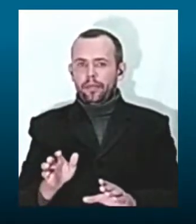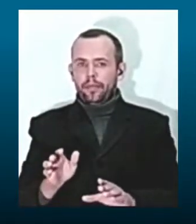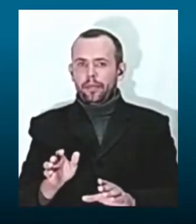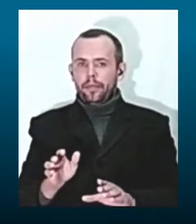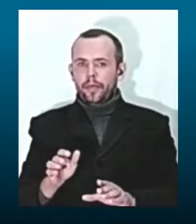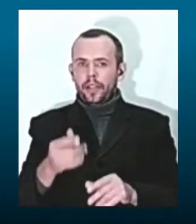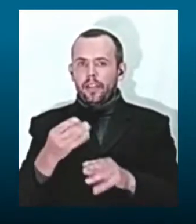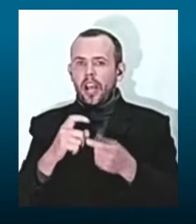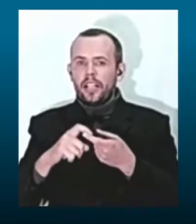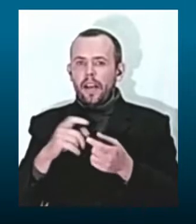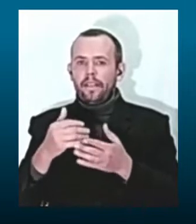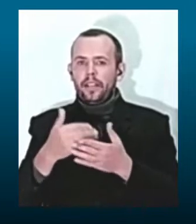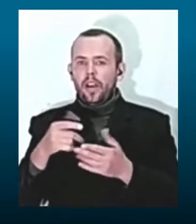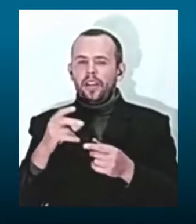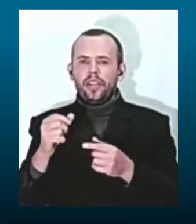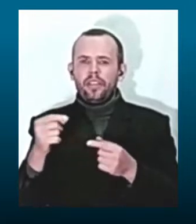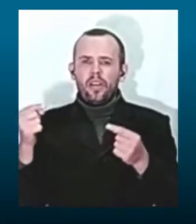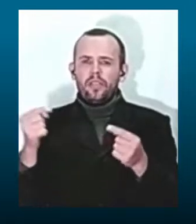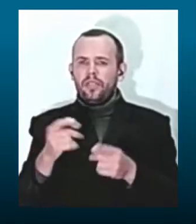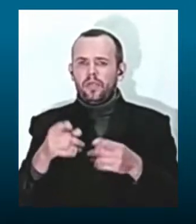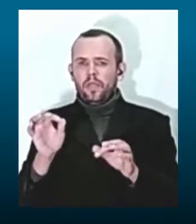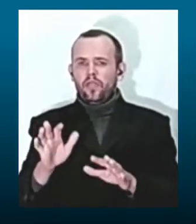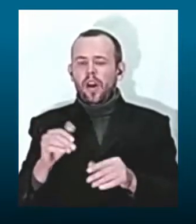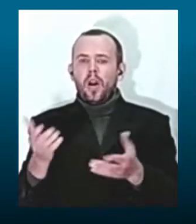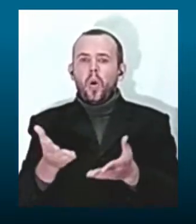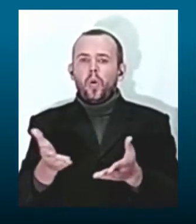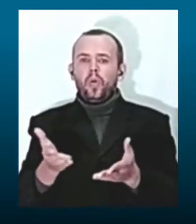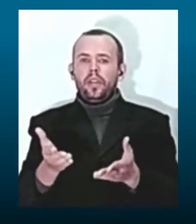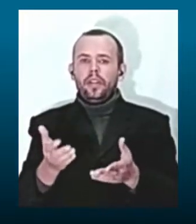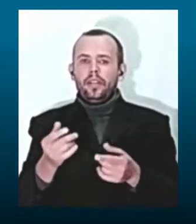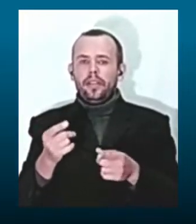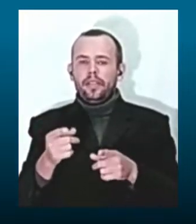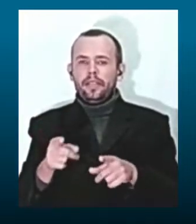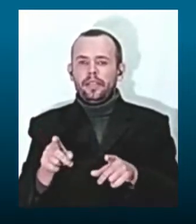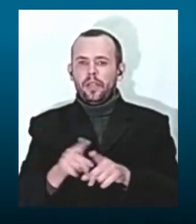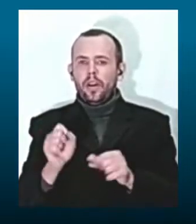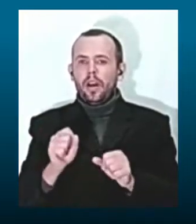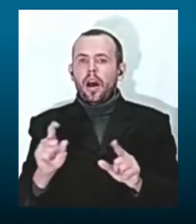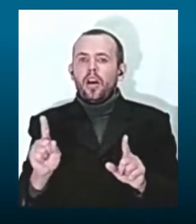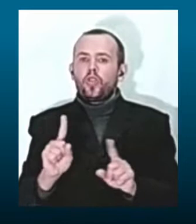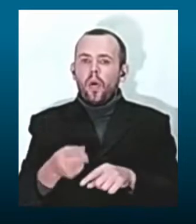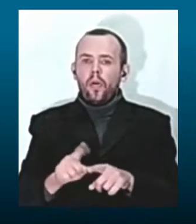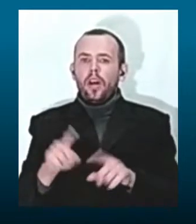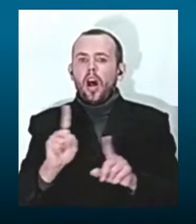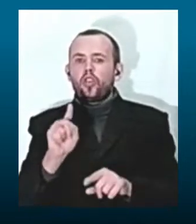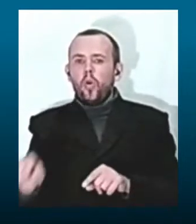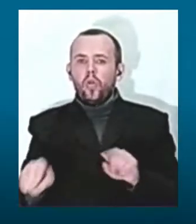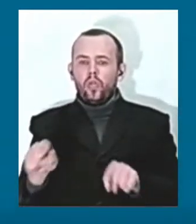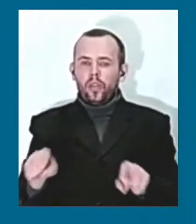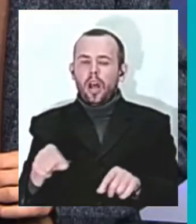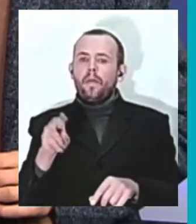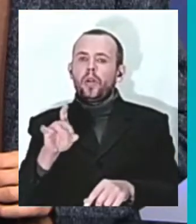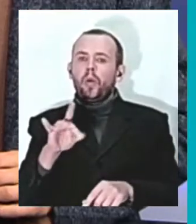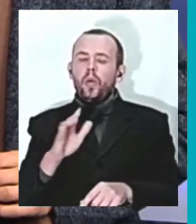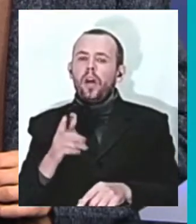абсолютно ненужную какую-то статистику собирать. А что это? А что то? То есть, пане Юрію, а от не заважати конкретно